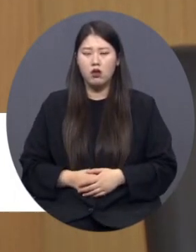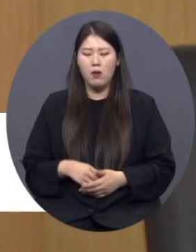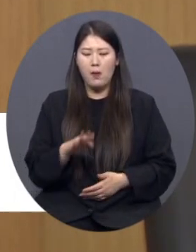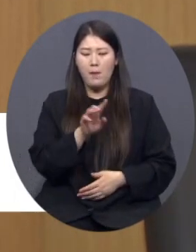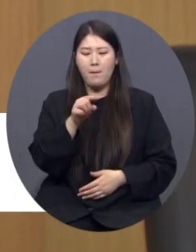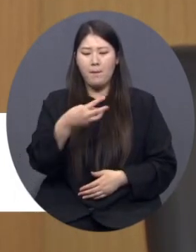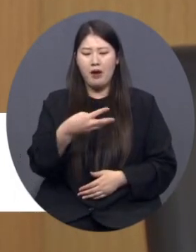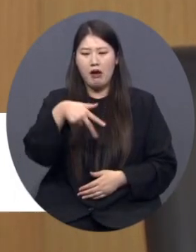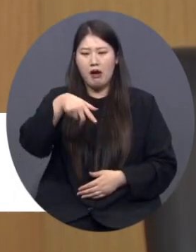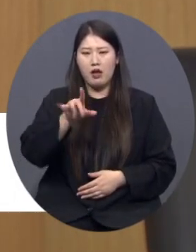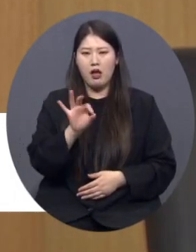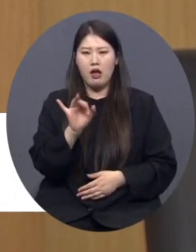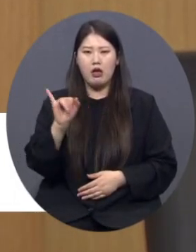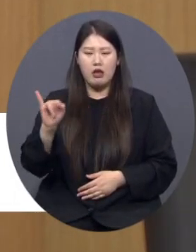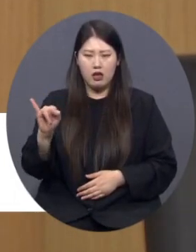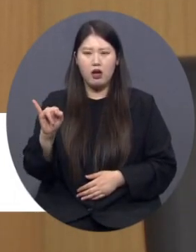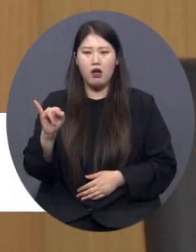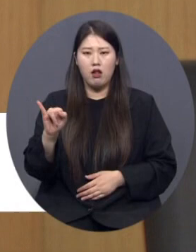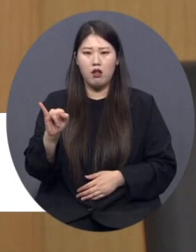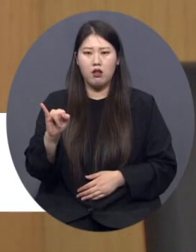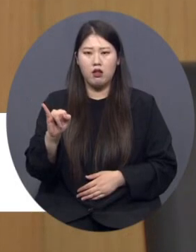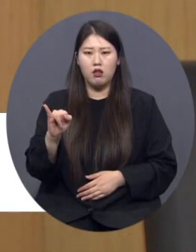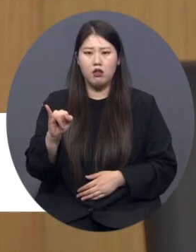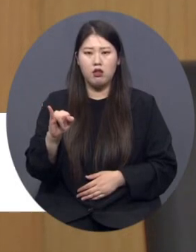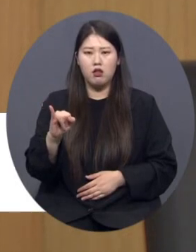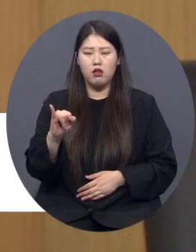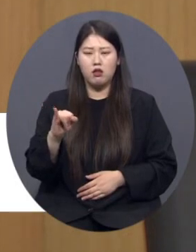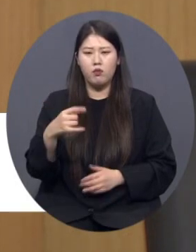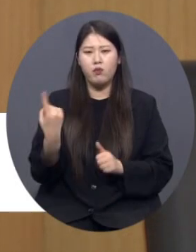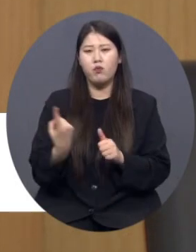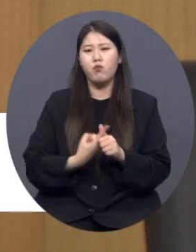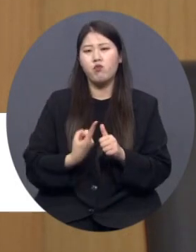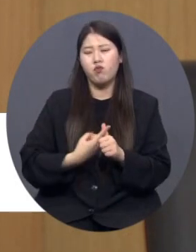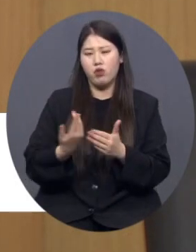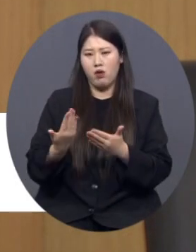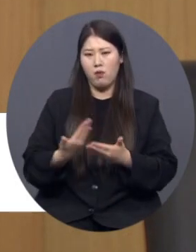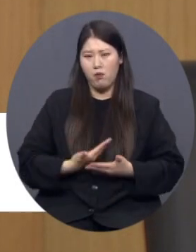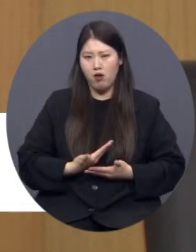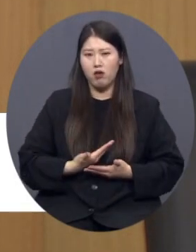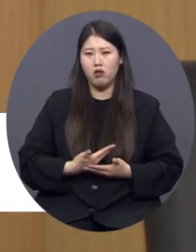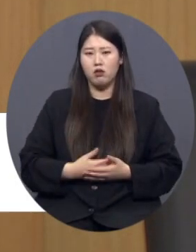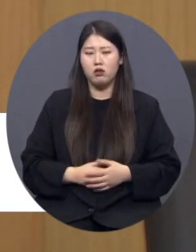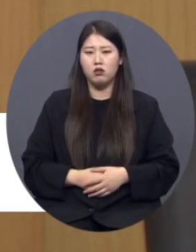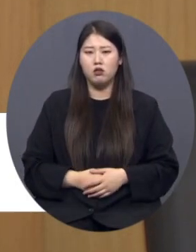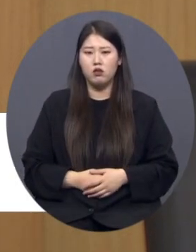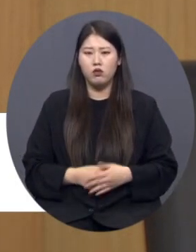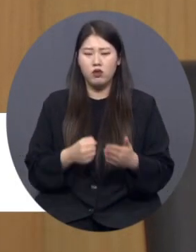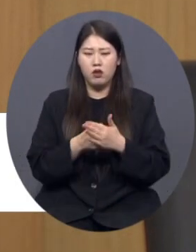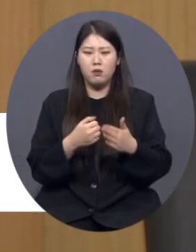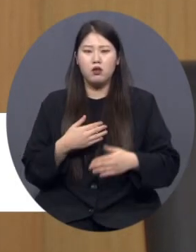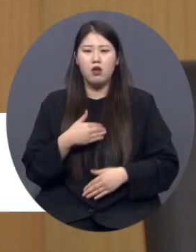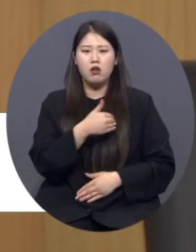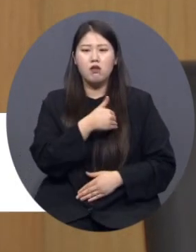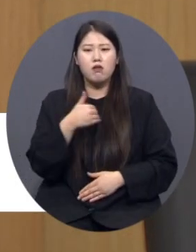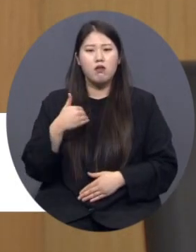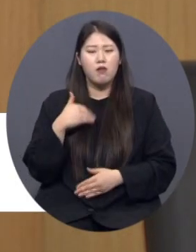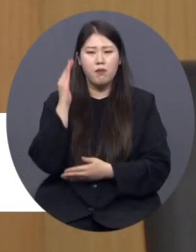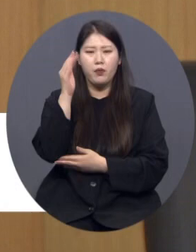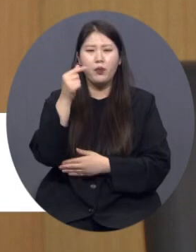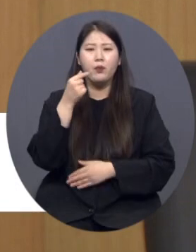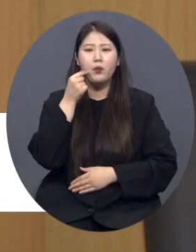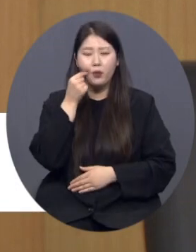빨갱이란 이런 인식으로 좀 흉도 보고 그렇기 때문에 떳떳하게 말씀도 못하셨다는 얘기를 좀 전해